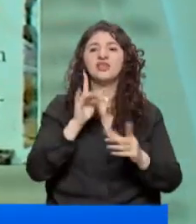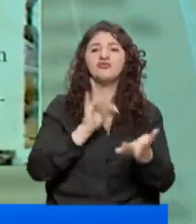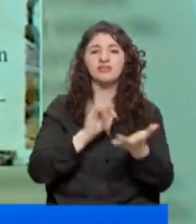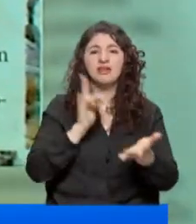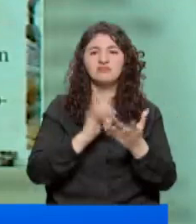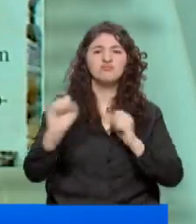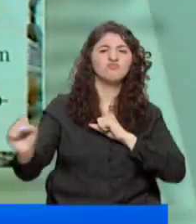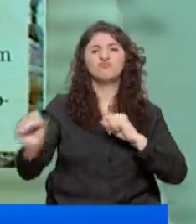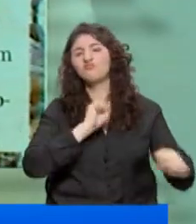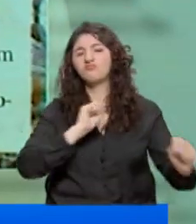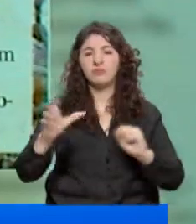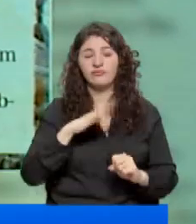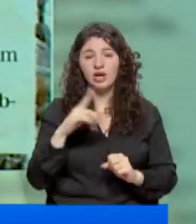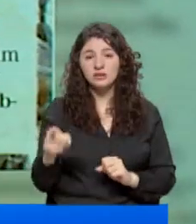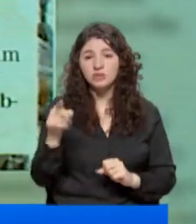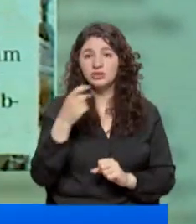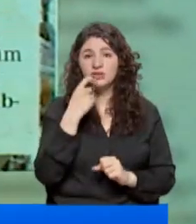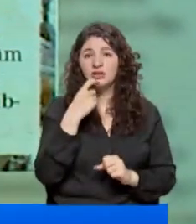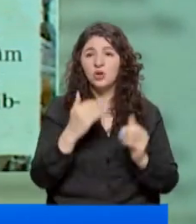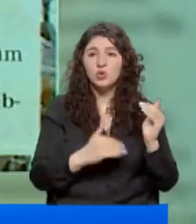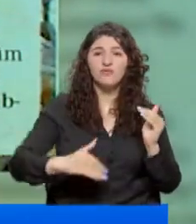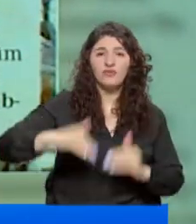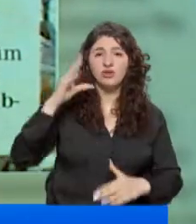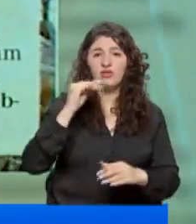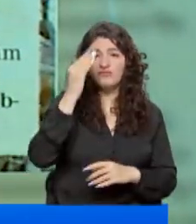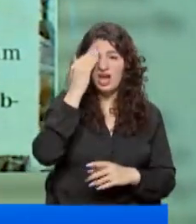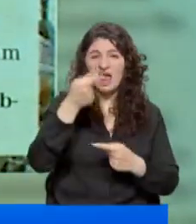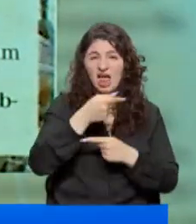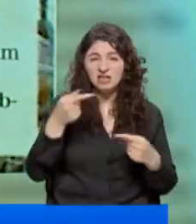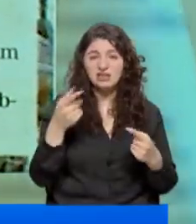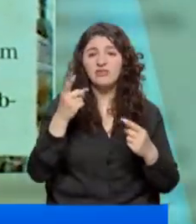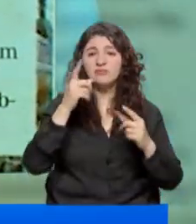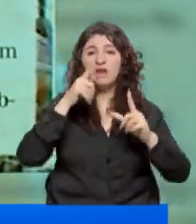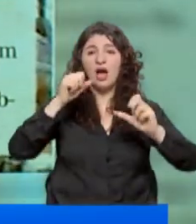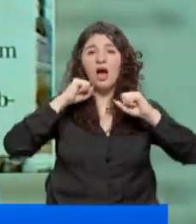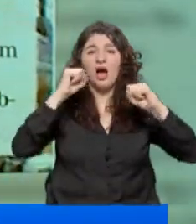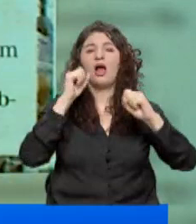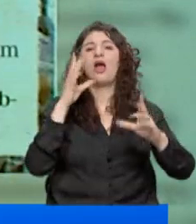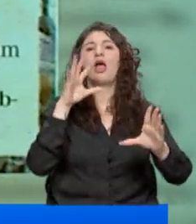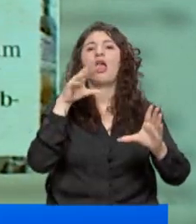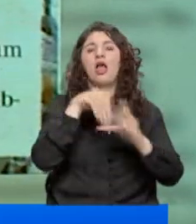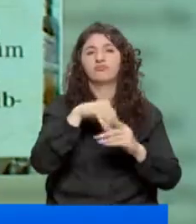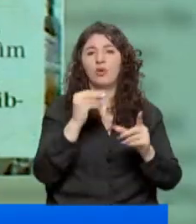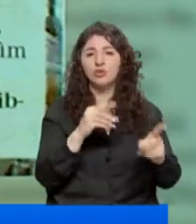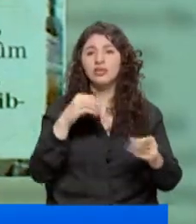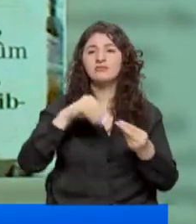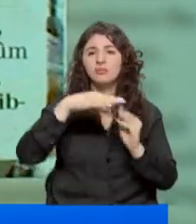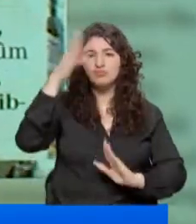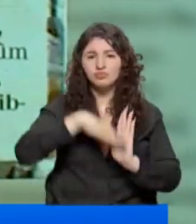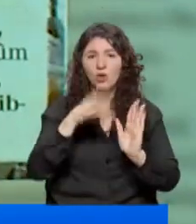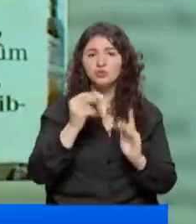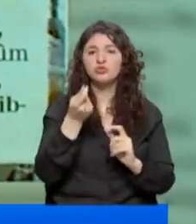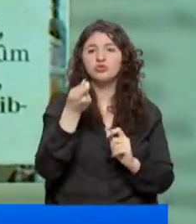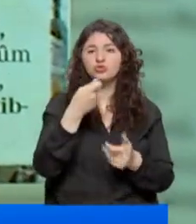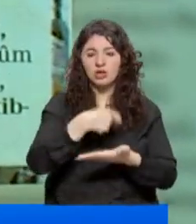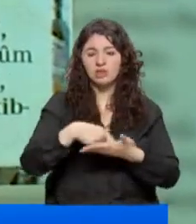cezalarına tepki yükseldi Bu yıl artan yoksulluk atılan sloganlar ve Pankartlar da yansıdı emekçiler zamlar geri alınsın